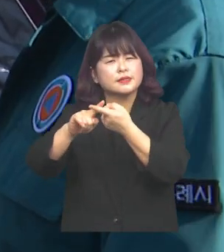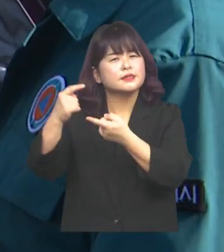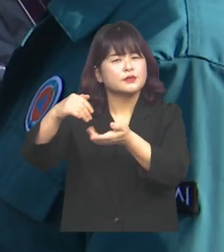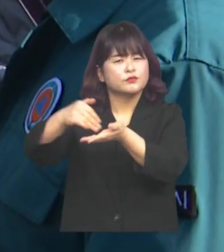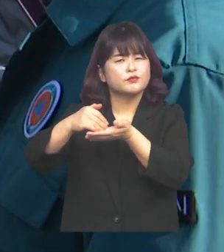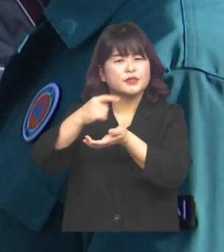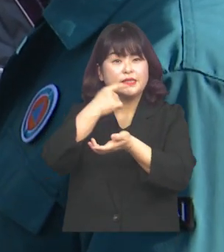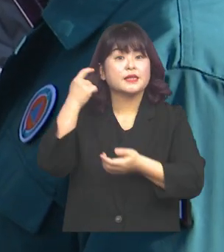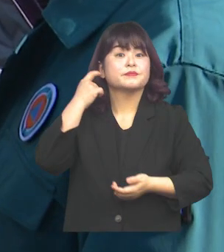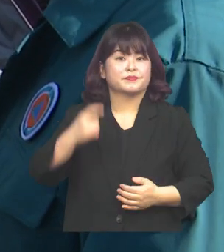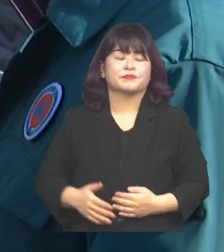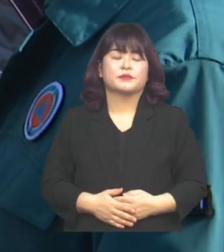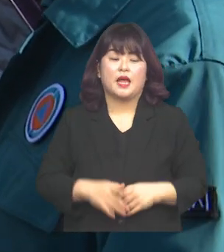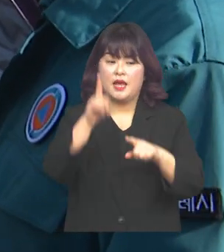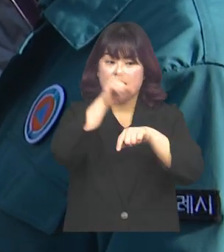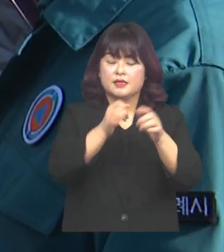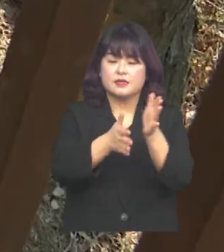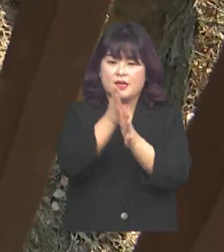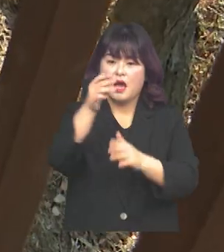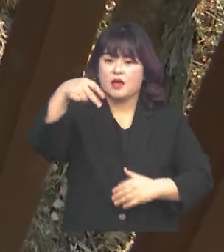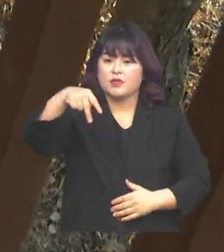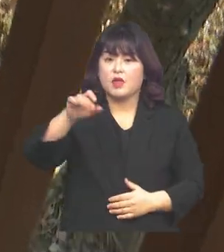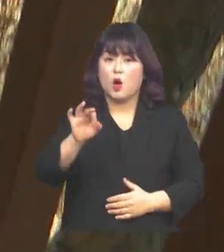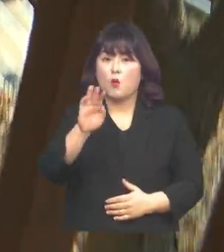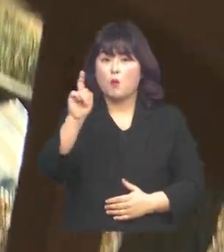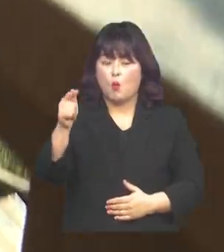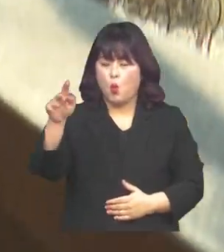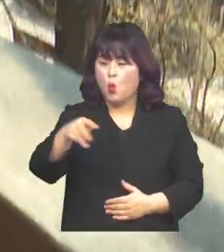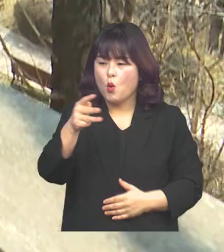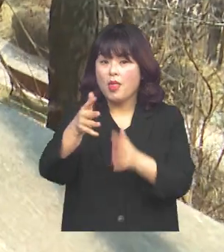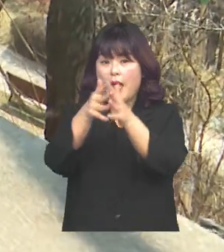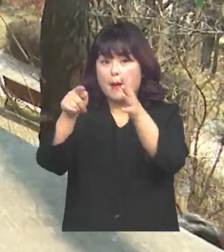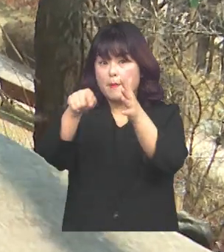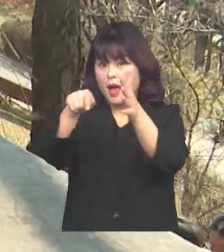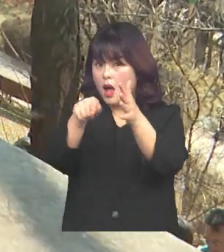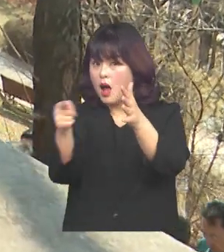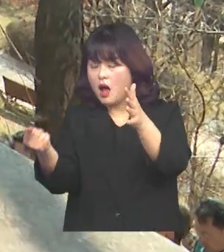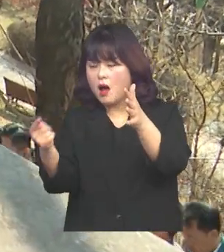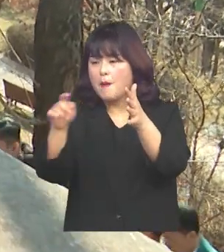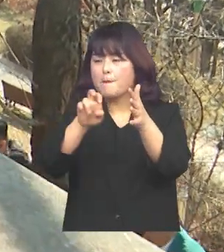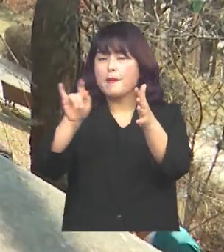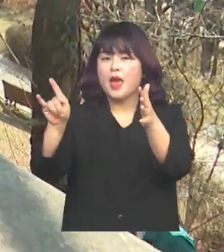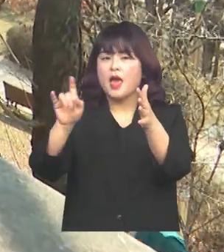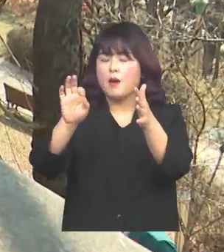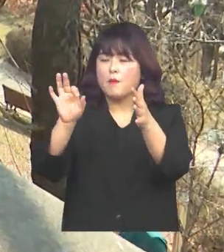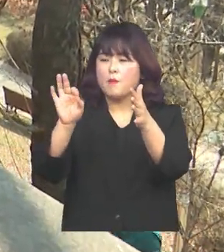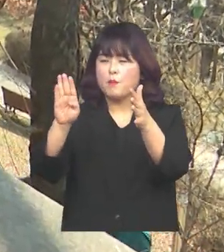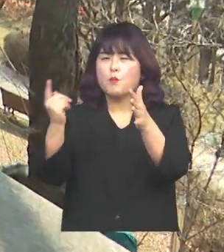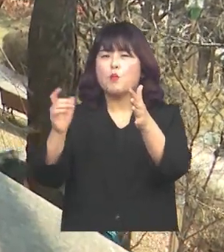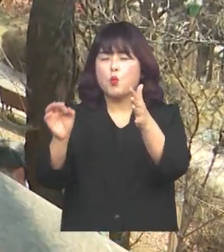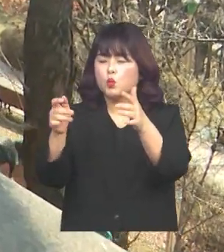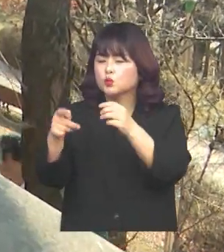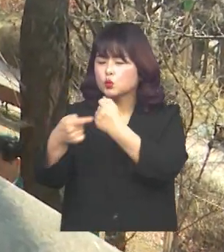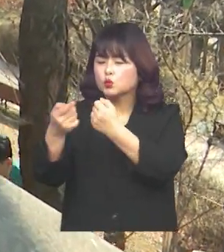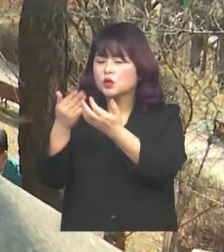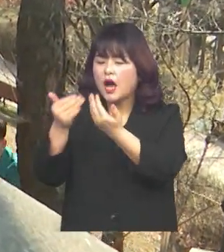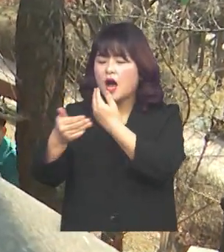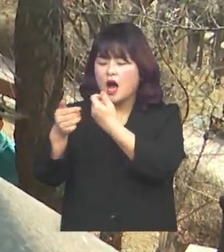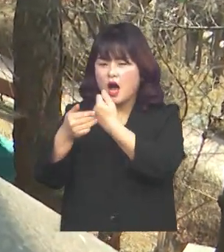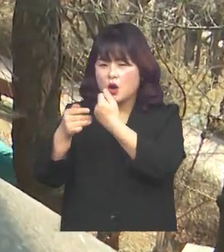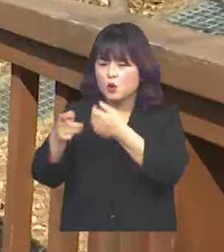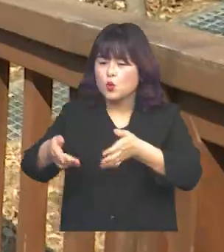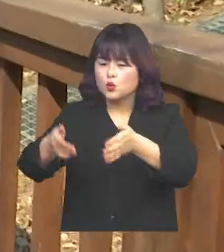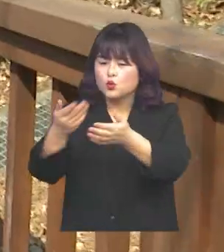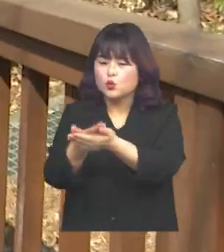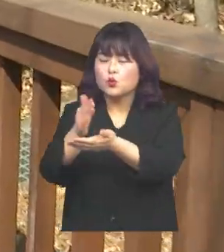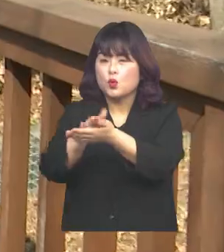사항을 청취했습니다. 이 시장은 이어 성북역 롯데캐슬파크나인 아파트와 매봉초를 잇는 절골글린공원